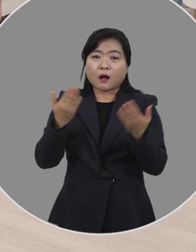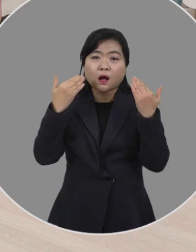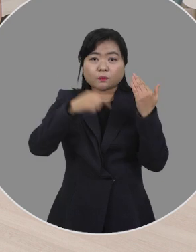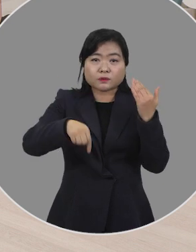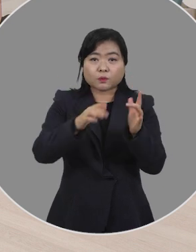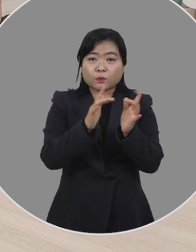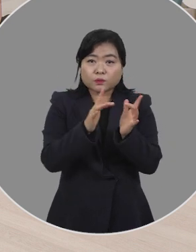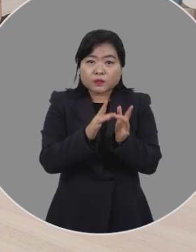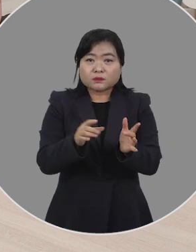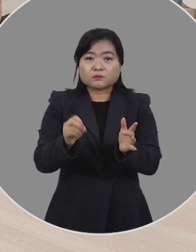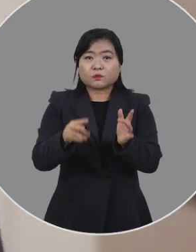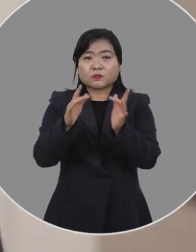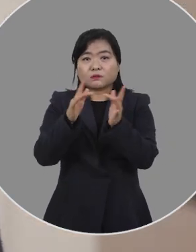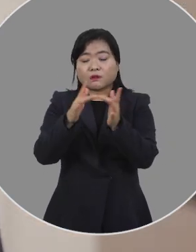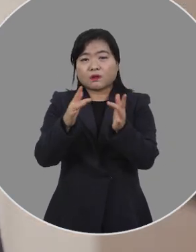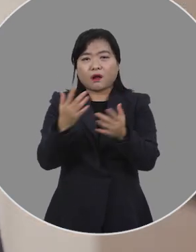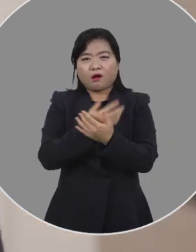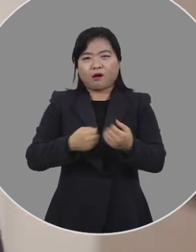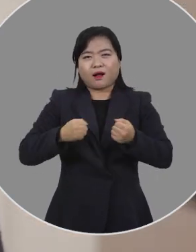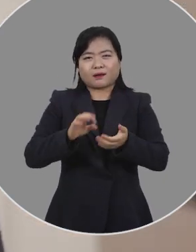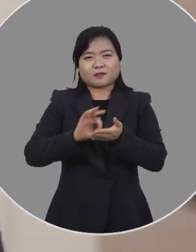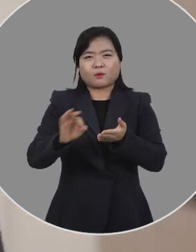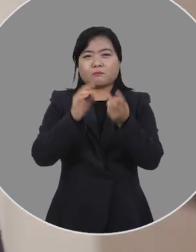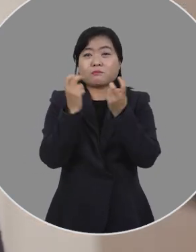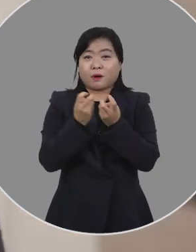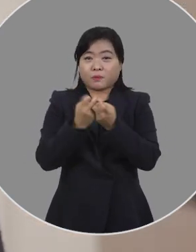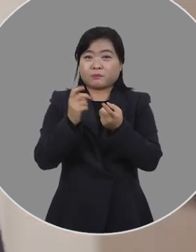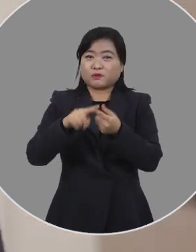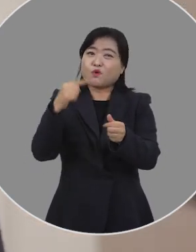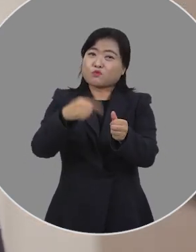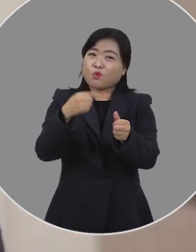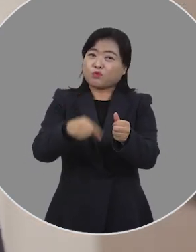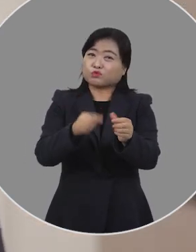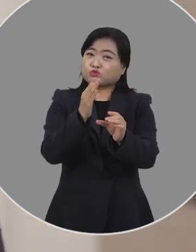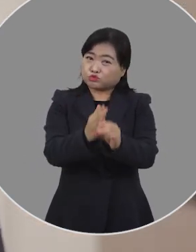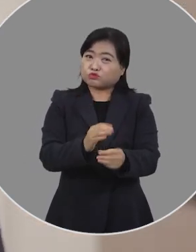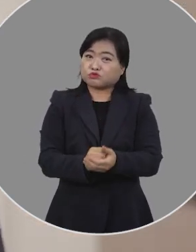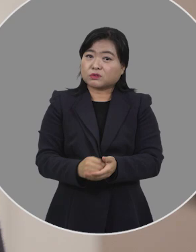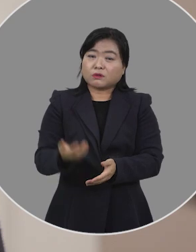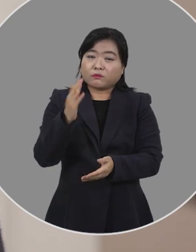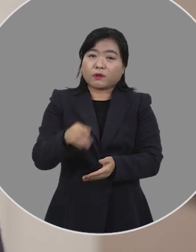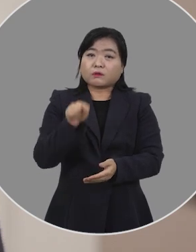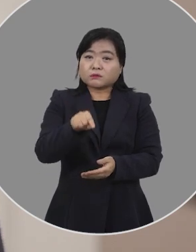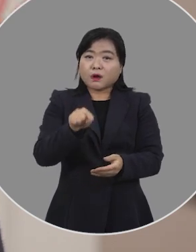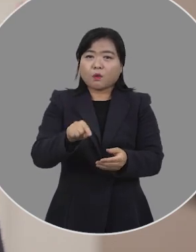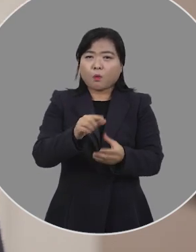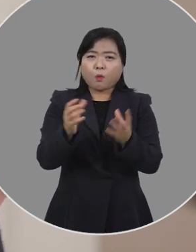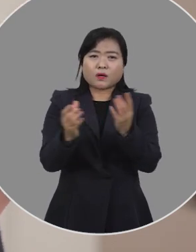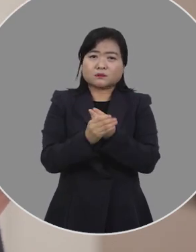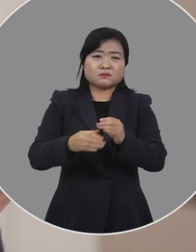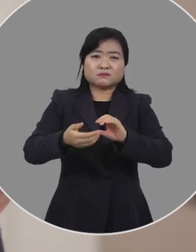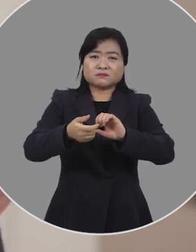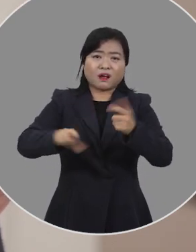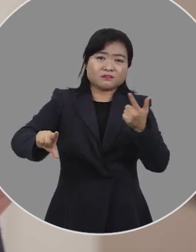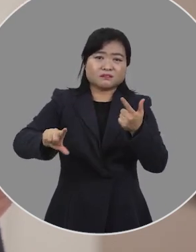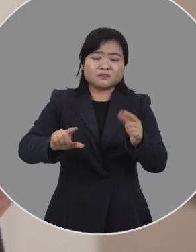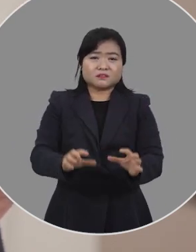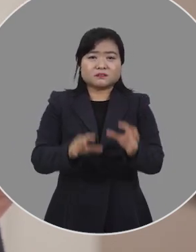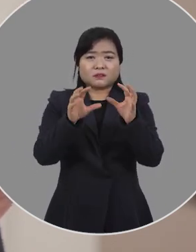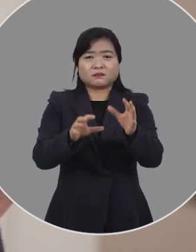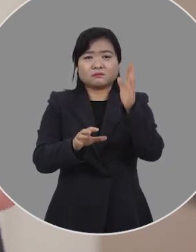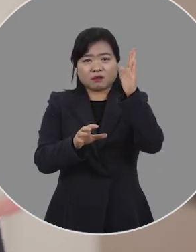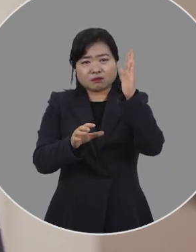학교에서 온라인, 인터넷 정말 건강하게 사용하는 방법에 대한 교육은 이루어지고 있거든요. 근데 그거하고 전혀 다른 세상의